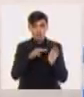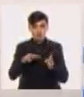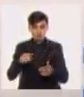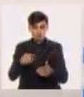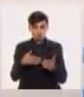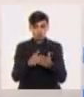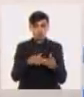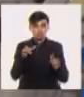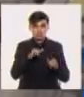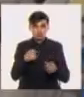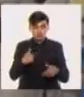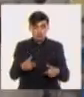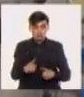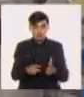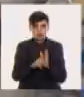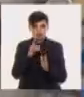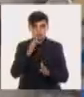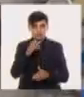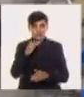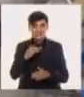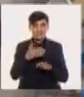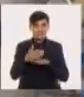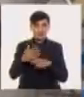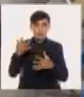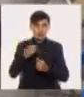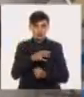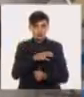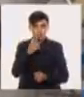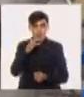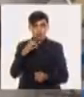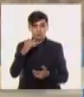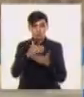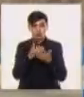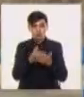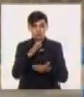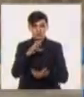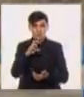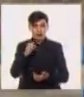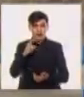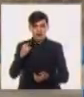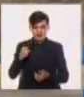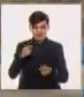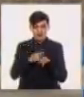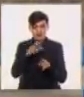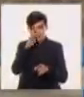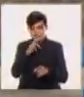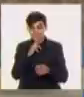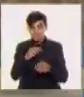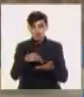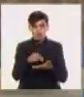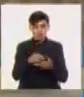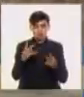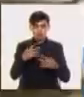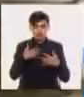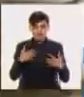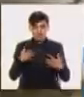на голодовку людям. По словам фермеров, кредиты они получили по госпрограмме «Сабага». По ней в течение 3 месяцев нужно закупить